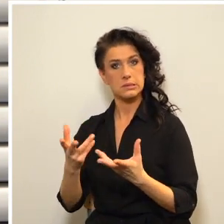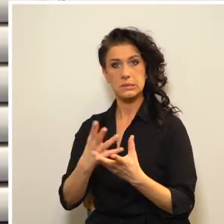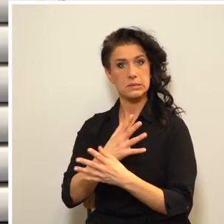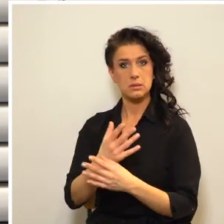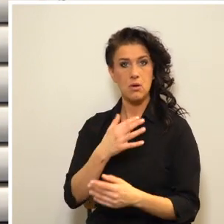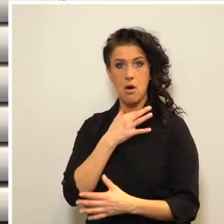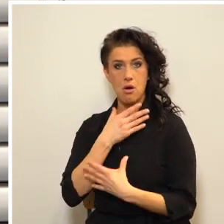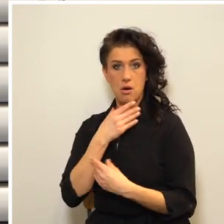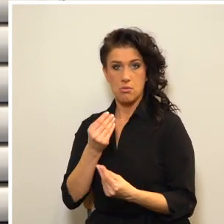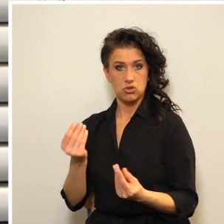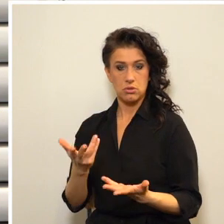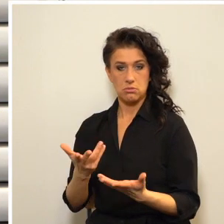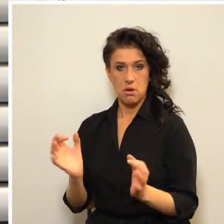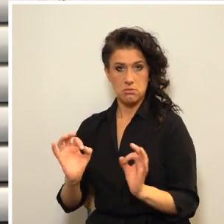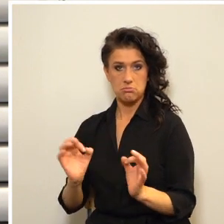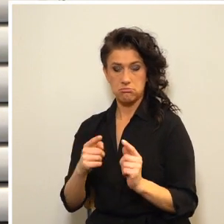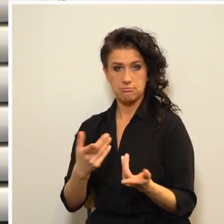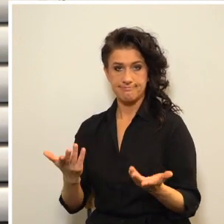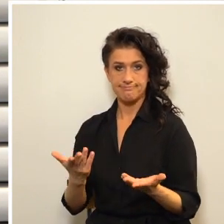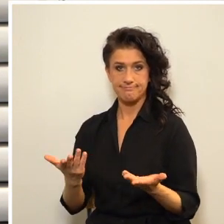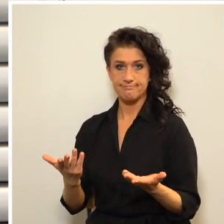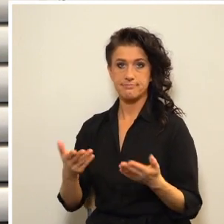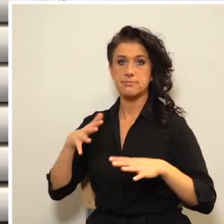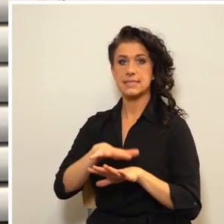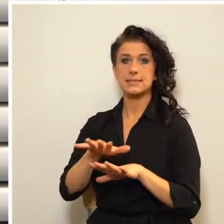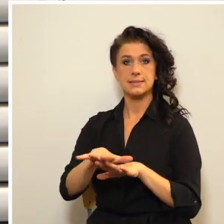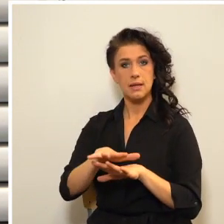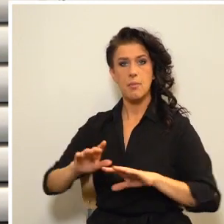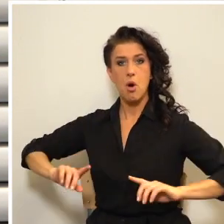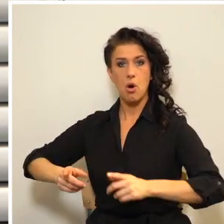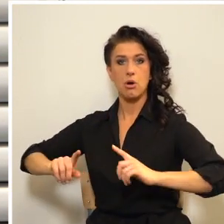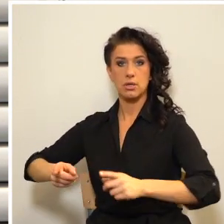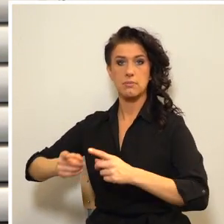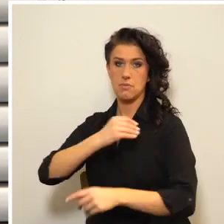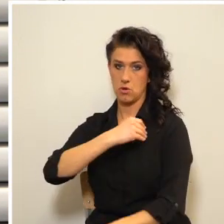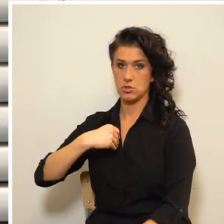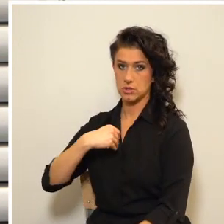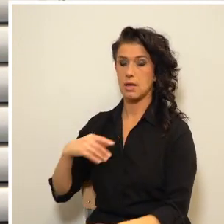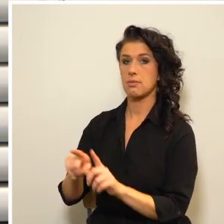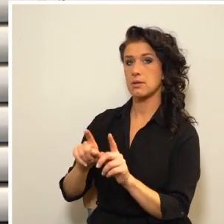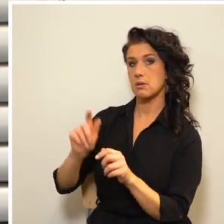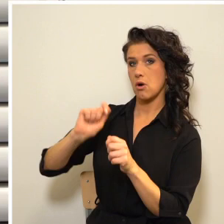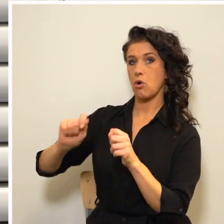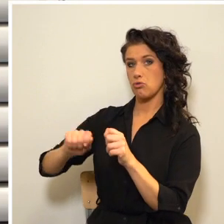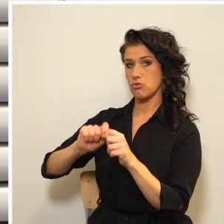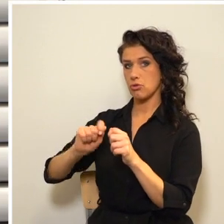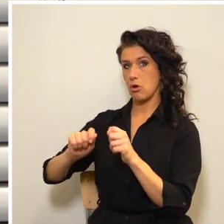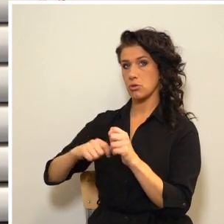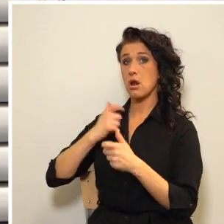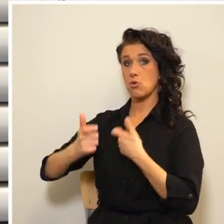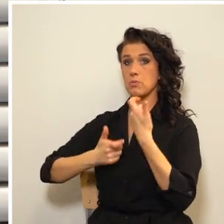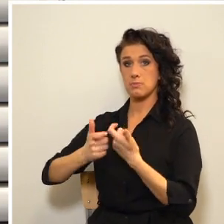chcę powiedzieć że system zorganizowany w Polsce i kontrolę nad tym co my robimy mówimy